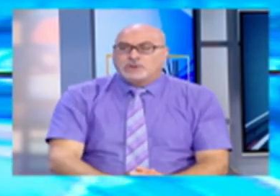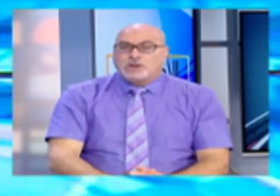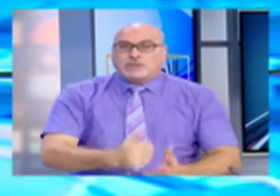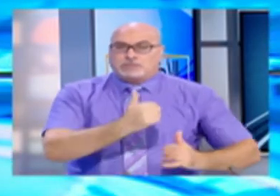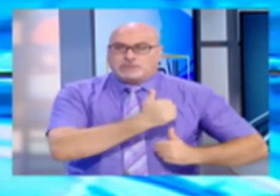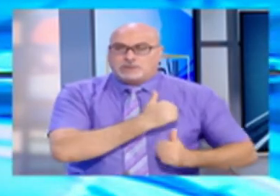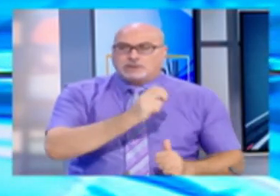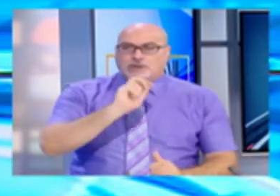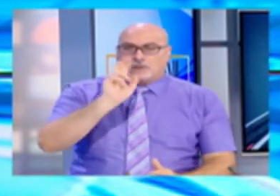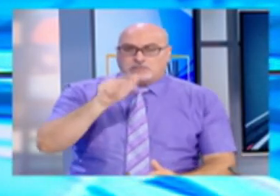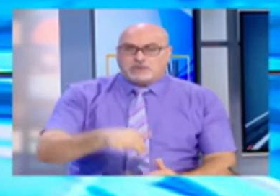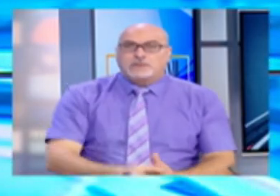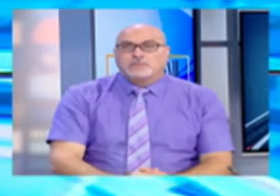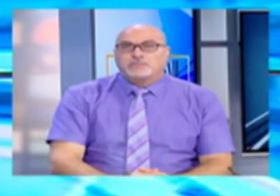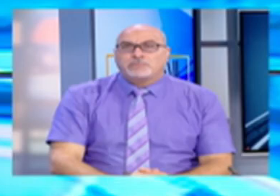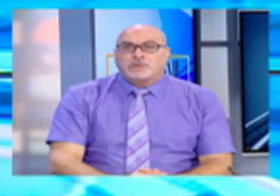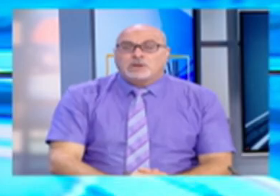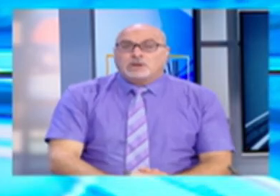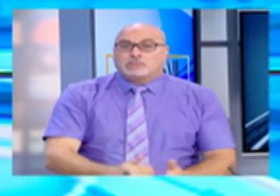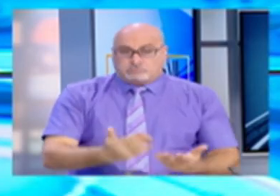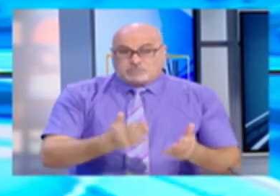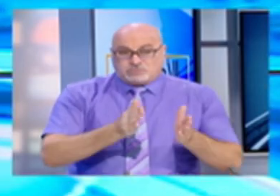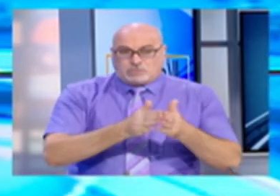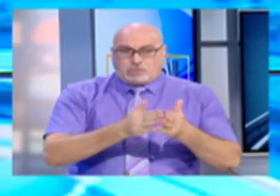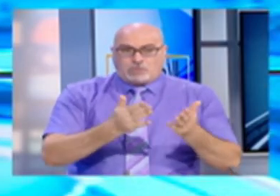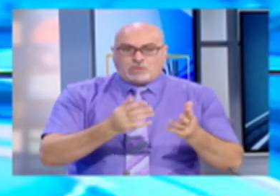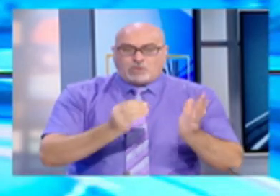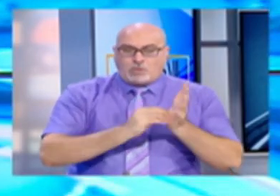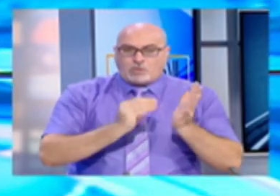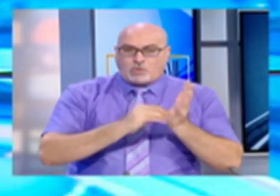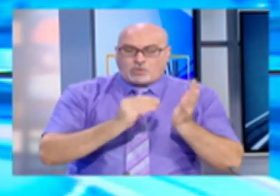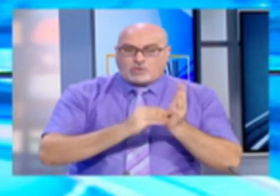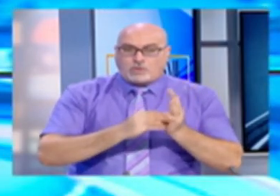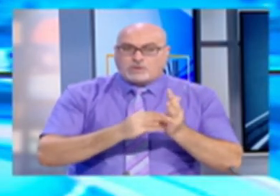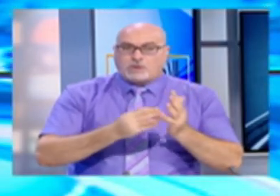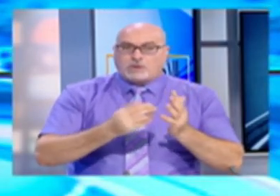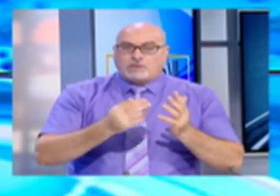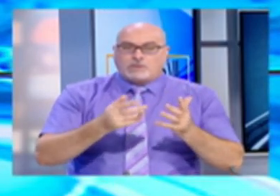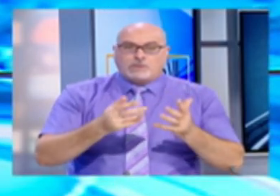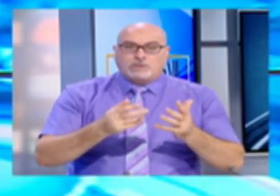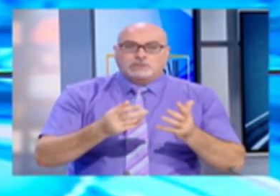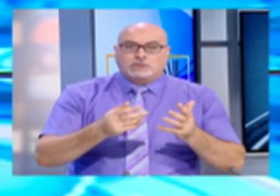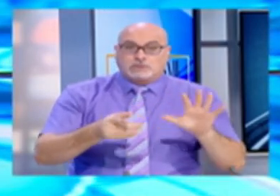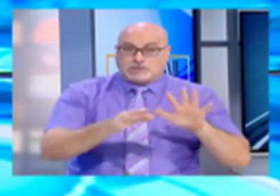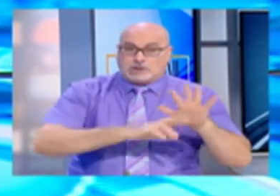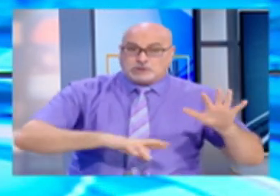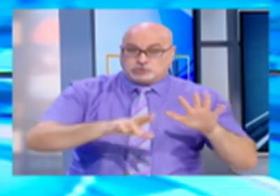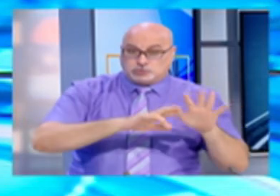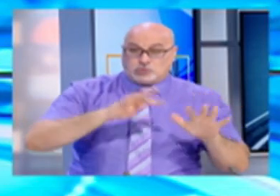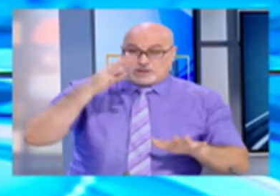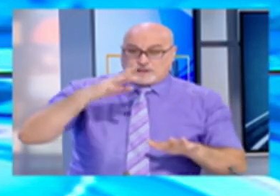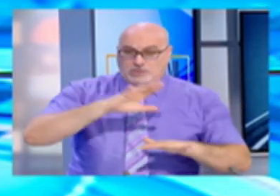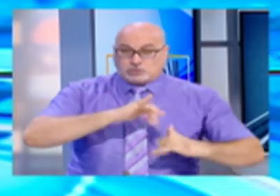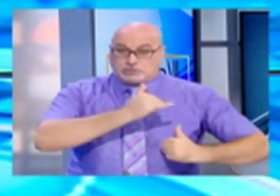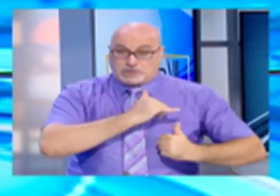الجيش الوطني الشعبي مطالب أكثر من أي وقت مضى، سواء في إقليم هذه الناحية